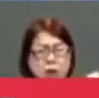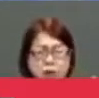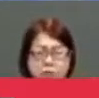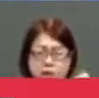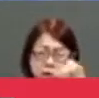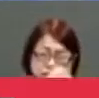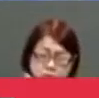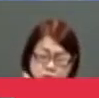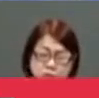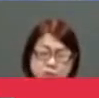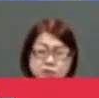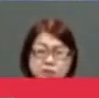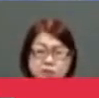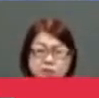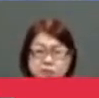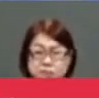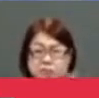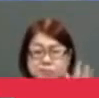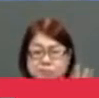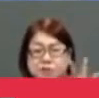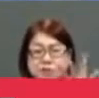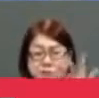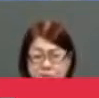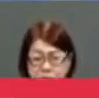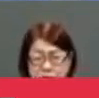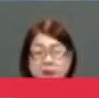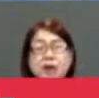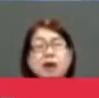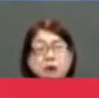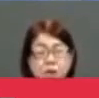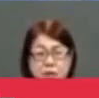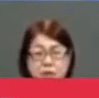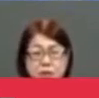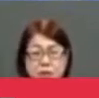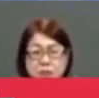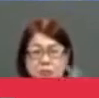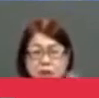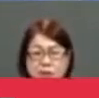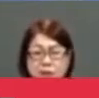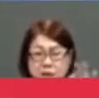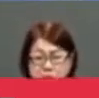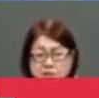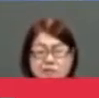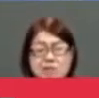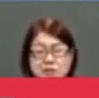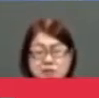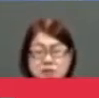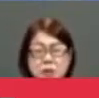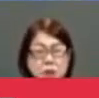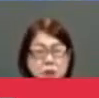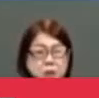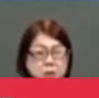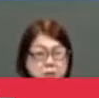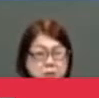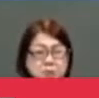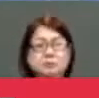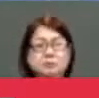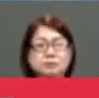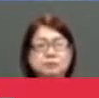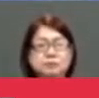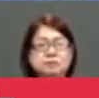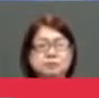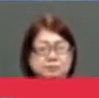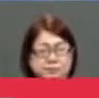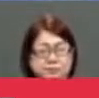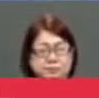เมื่อมีวัคซีนมากขึ้นและเพียงพอกลุ่มเป้าหมายคือกลุ่มที่ฉีดวัคซีนรอบแรกบุคลากรทางการแพทย์และสาธารณสุขอื่น